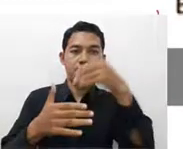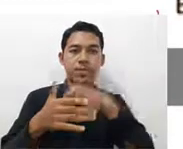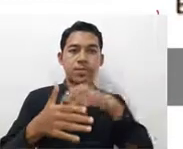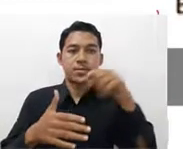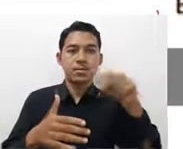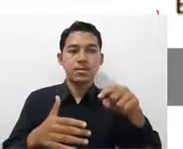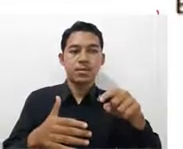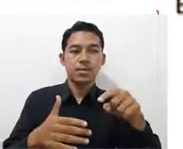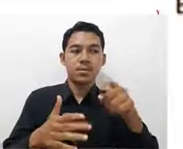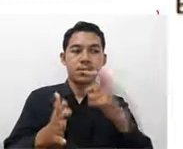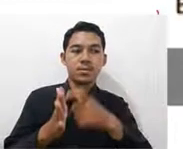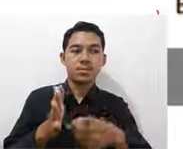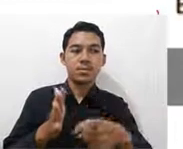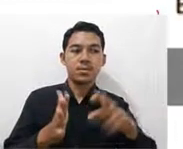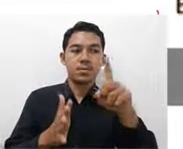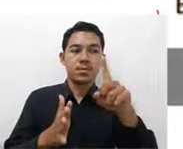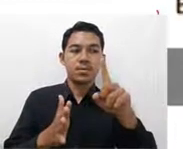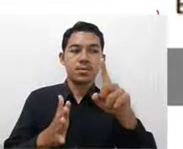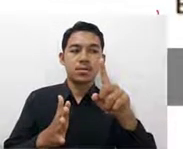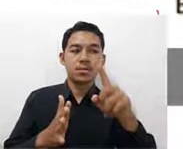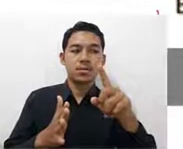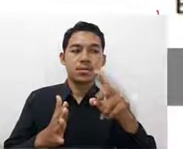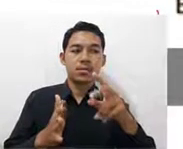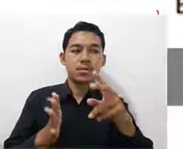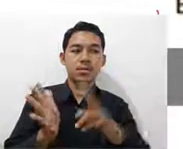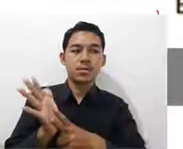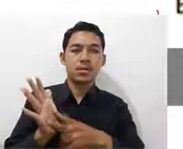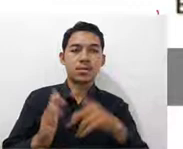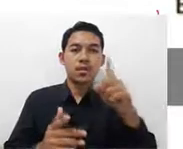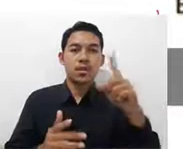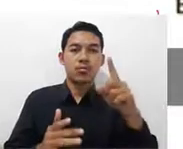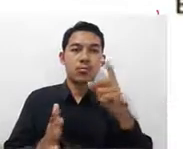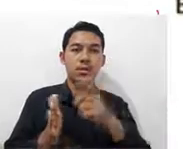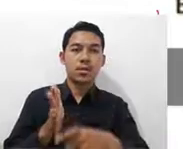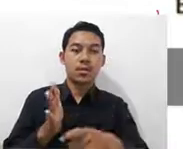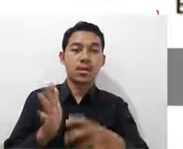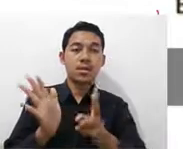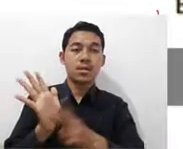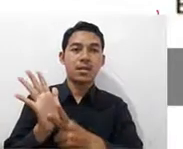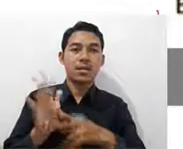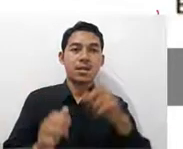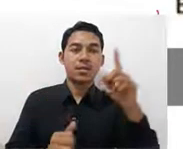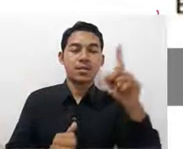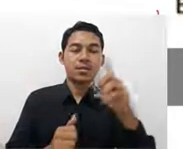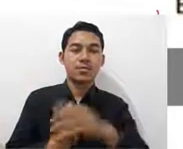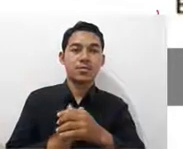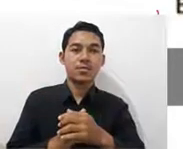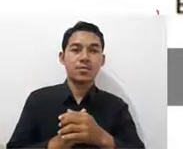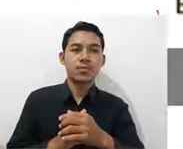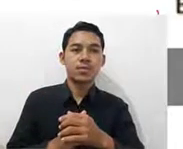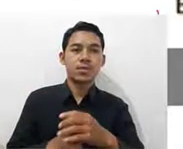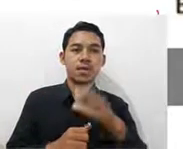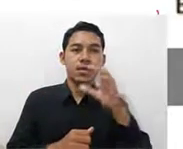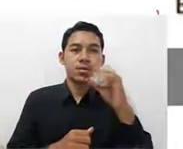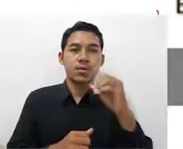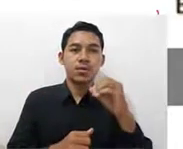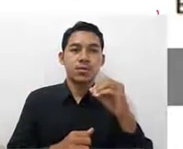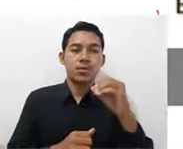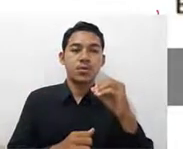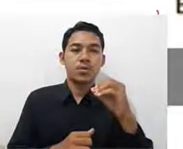sini jadi 1 di N kan 1, hasilnya 1. Nah kemudian yang di sini